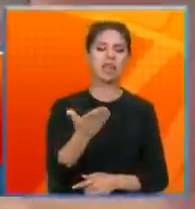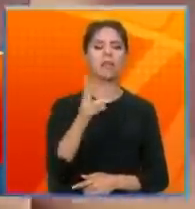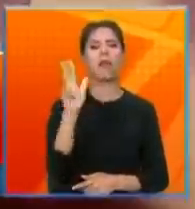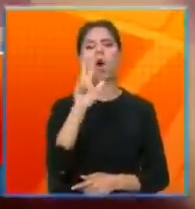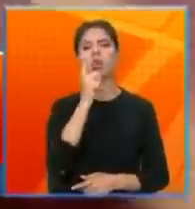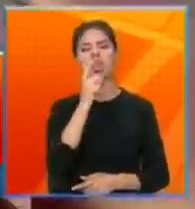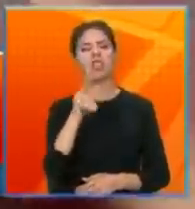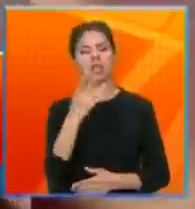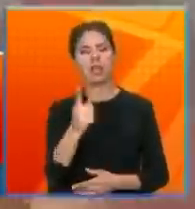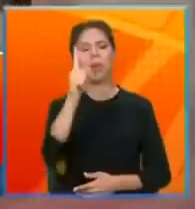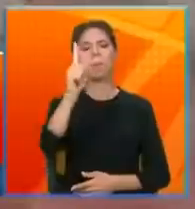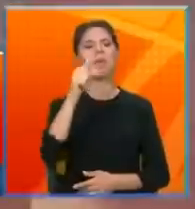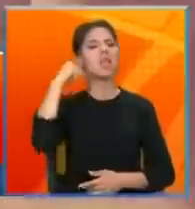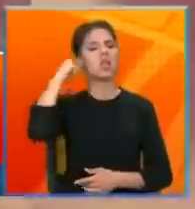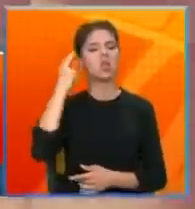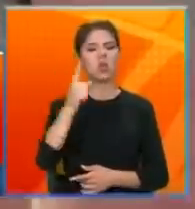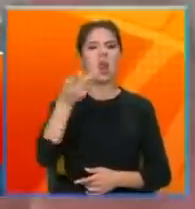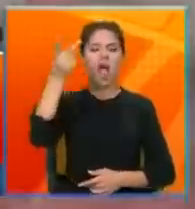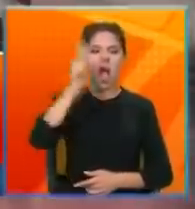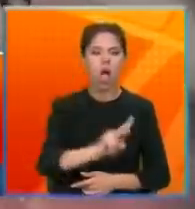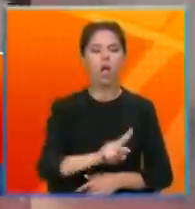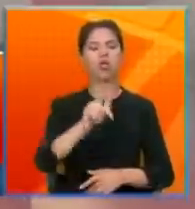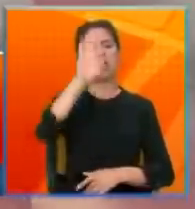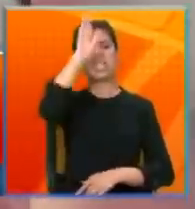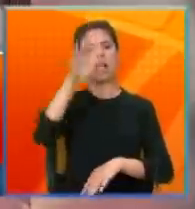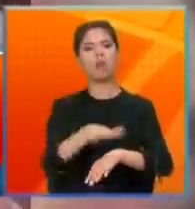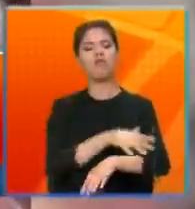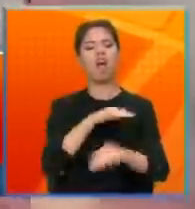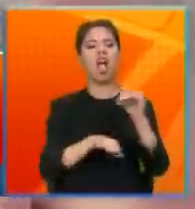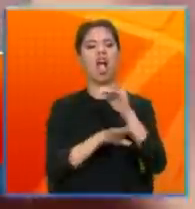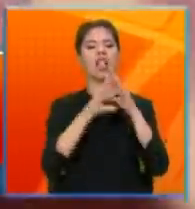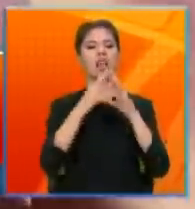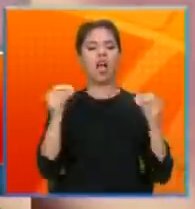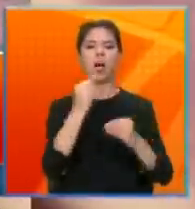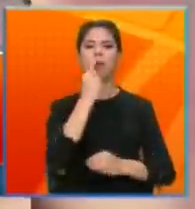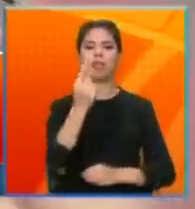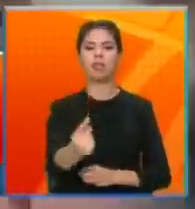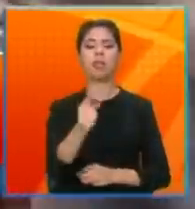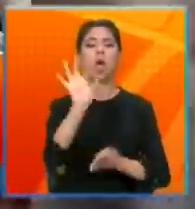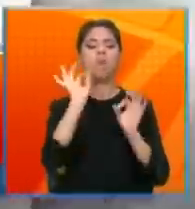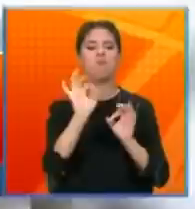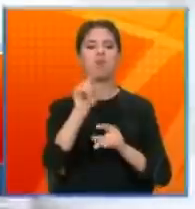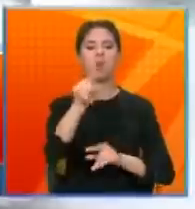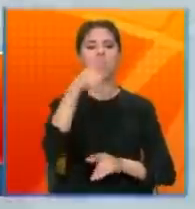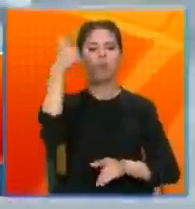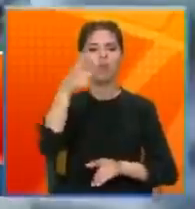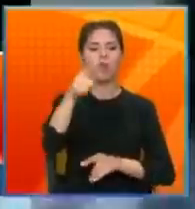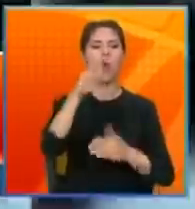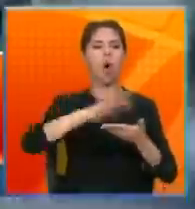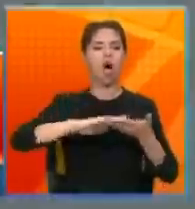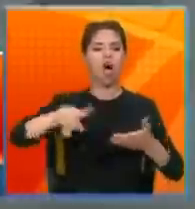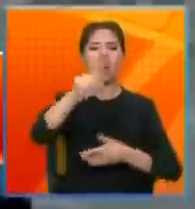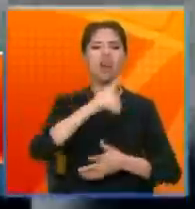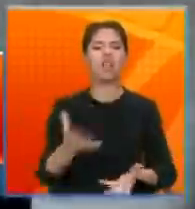30'lu yaşlarında bir Suriyelinin öldüğünü söylemişti, hayatını kaybettiğini söylemişti Ali Erkaya. Muhtemel ki bu görüntü o